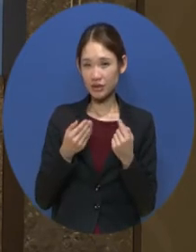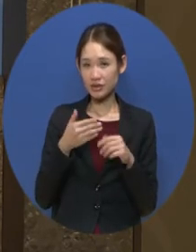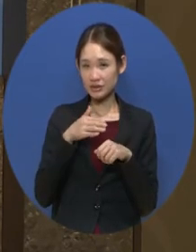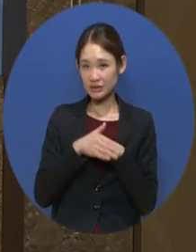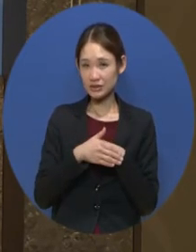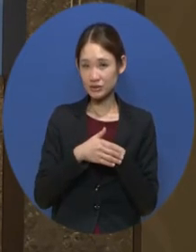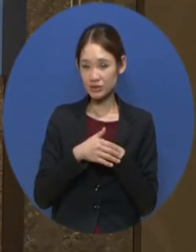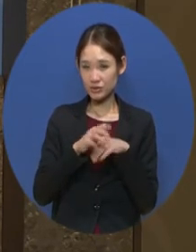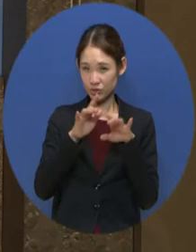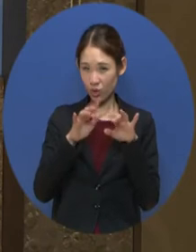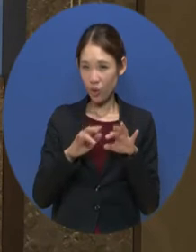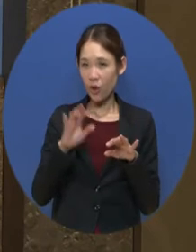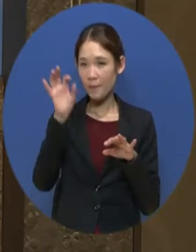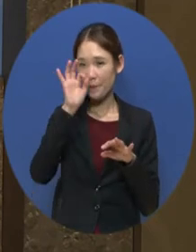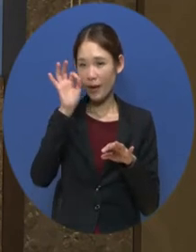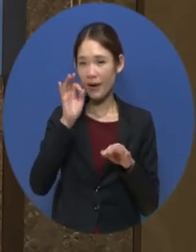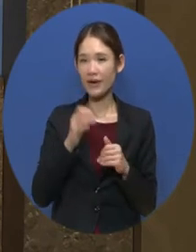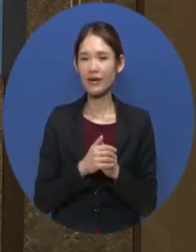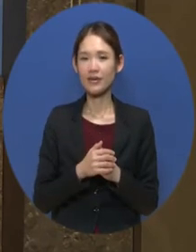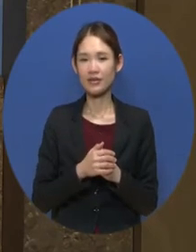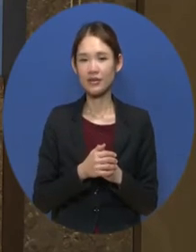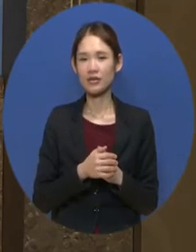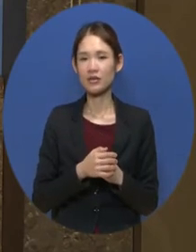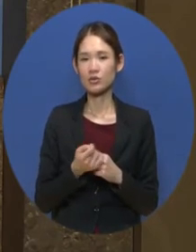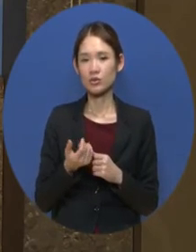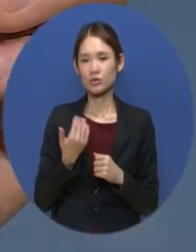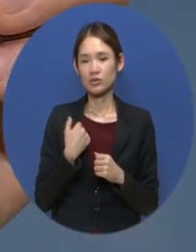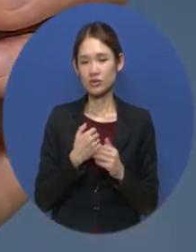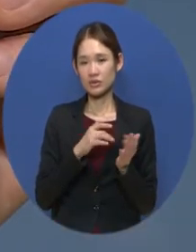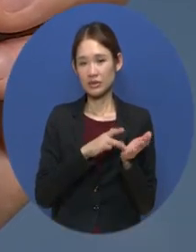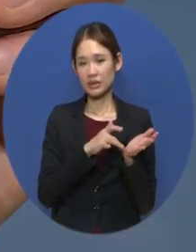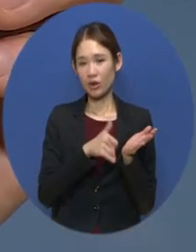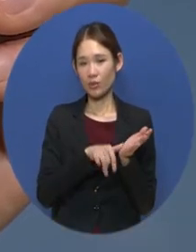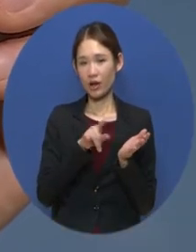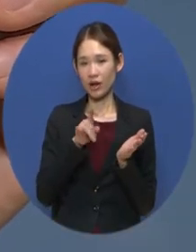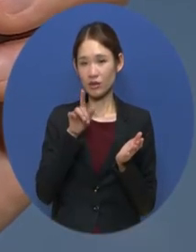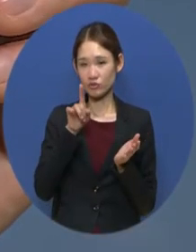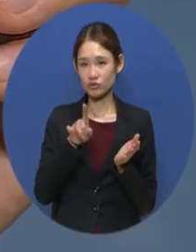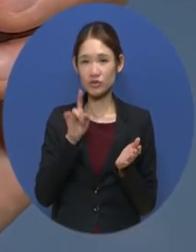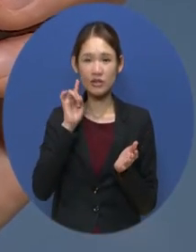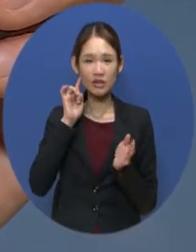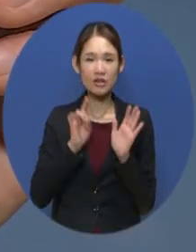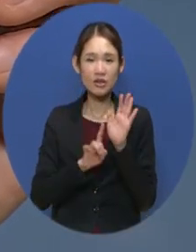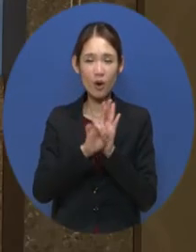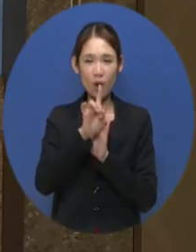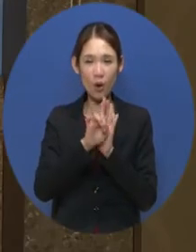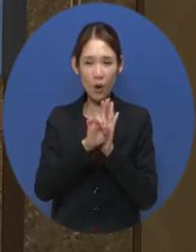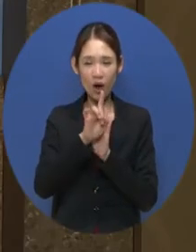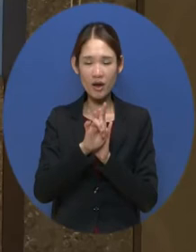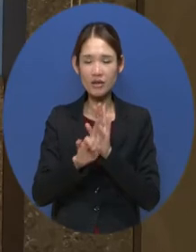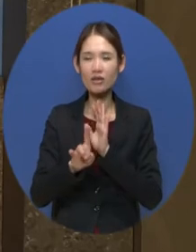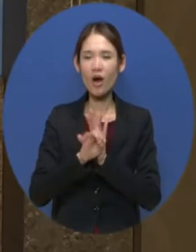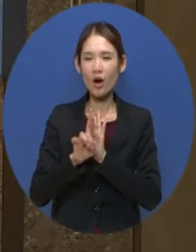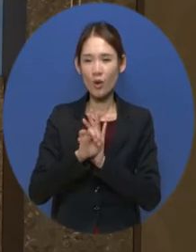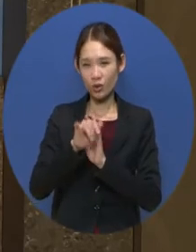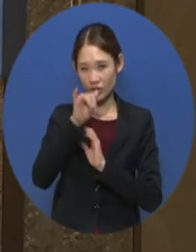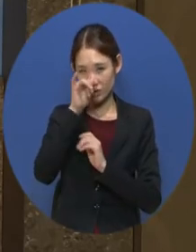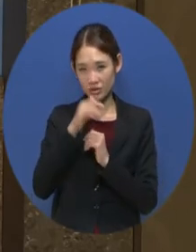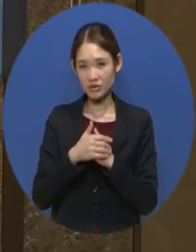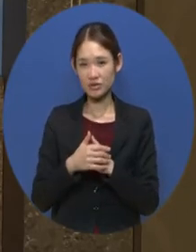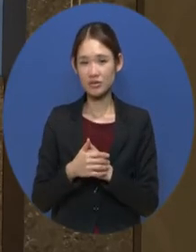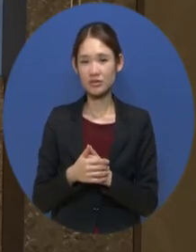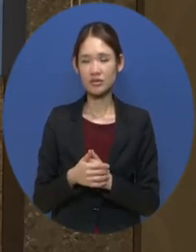조회가 가능하고요. 아. 지금 방금 전에 하나 의약품 눌렀더니 고혈압 경고 문구가 떴어요. 그래서 이런